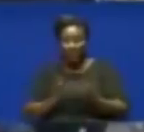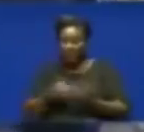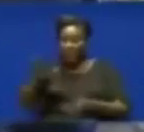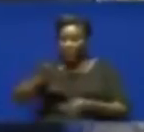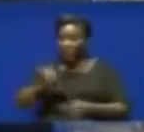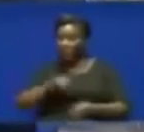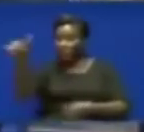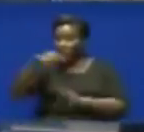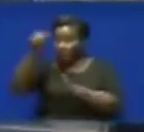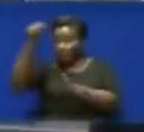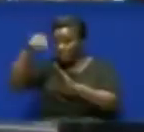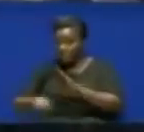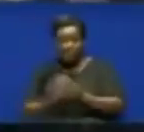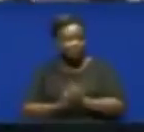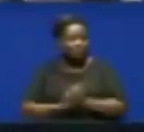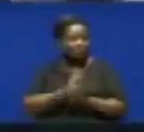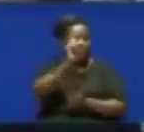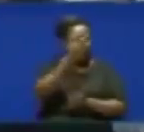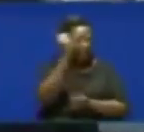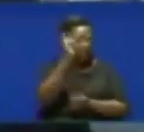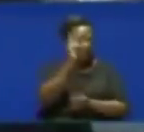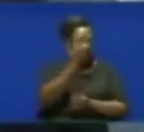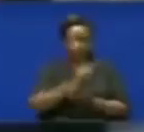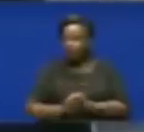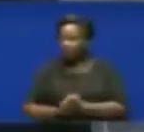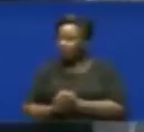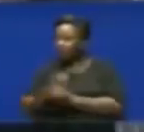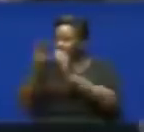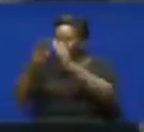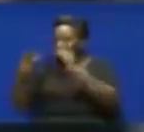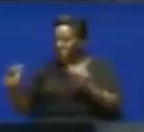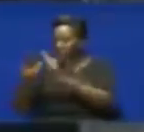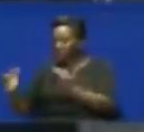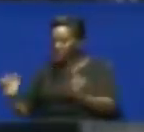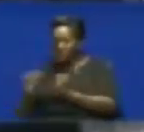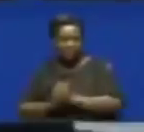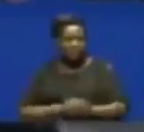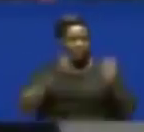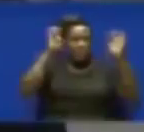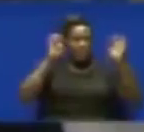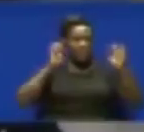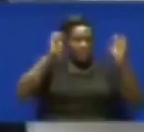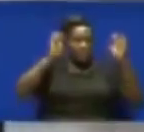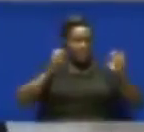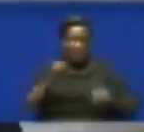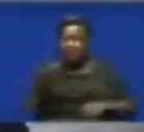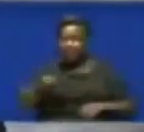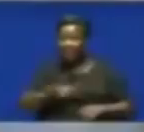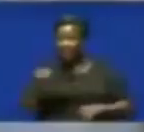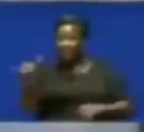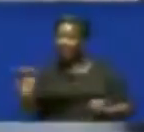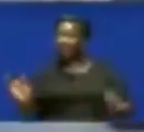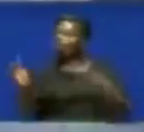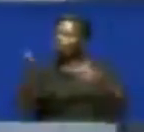Afrika Kusini, Jomo Kenyatta, Nairobi, Kenya, Cairo, Misri na Bore, Ethiopia vyote vimehusika na uingiaji wa